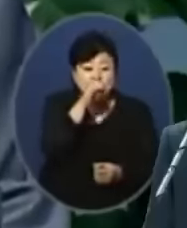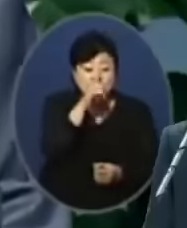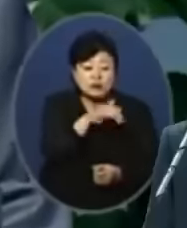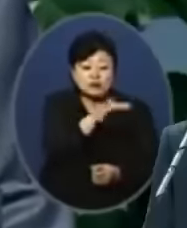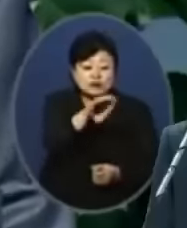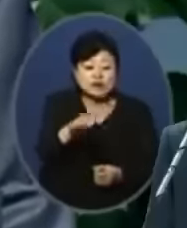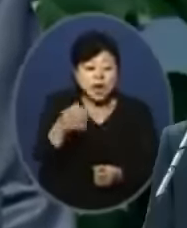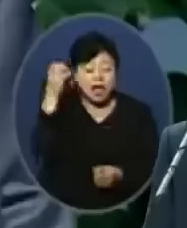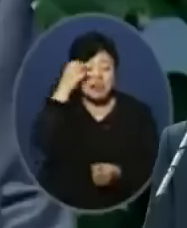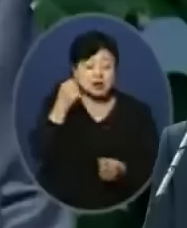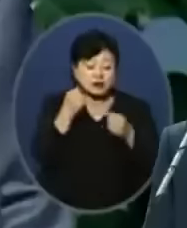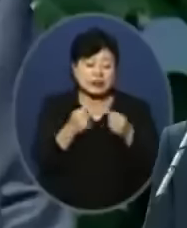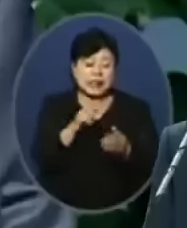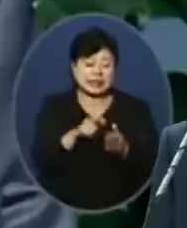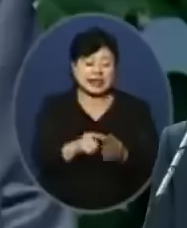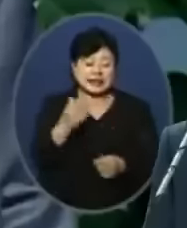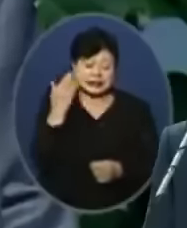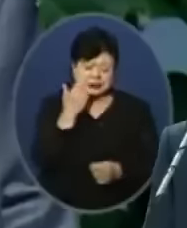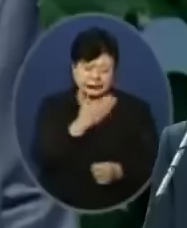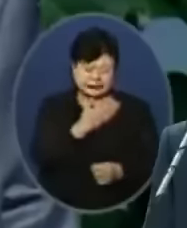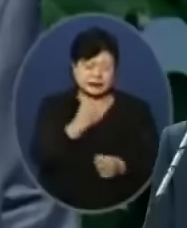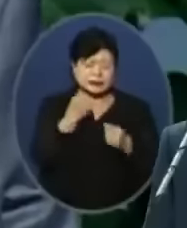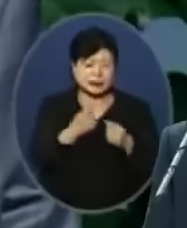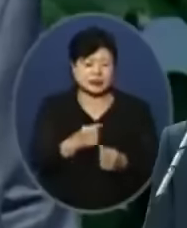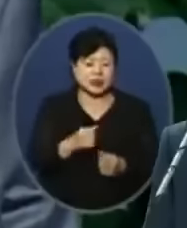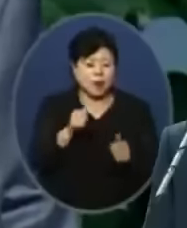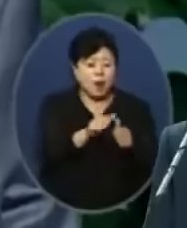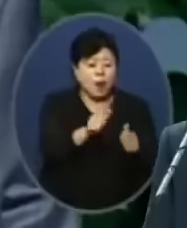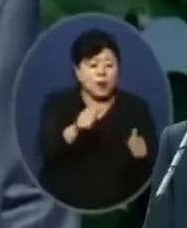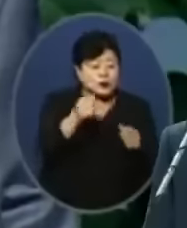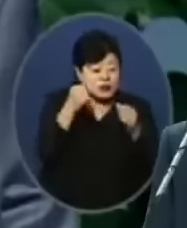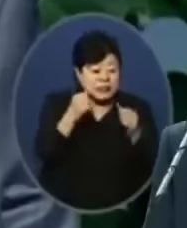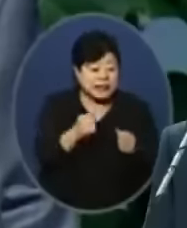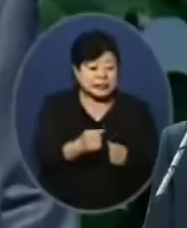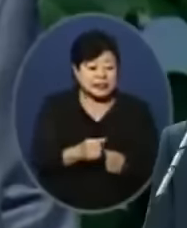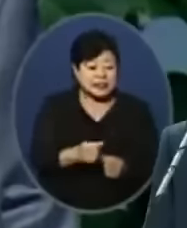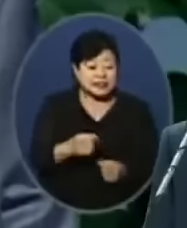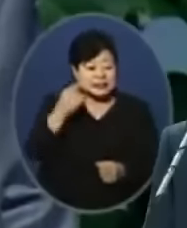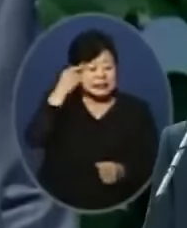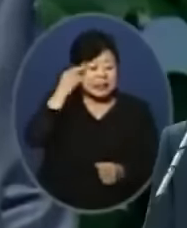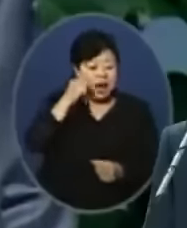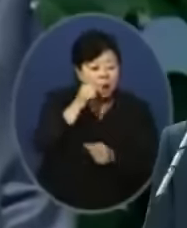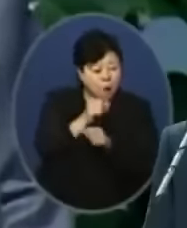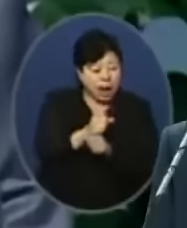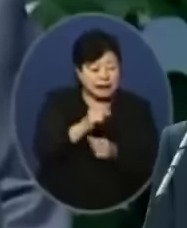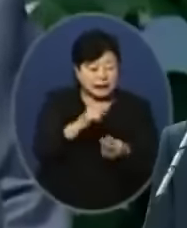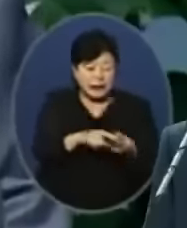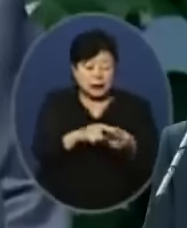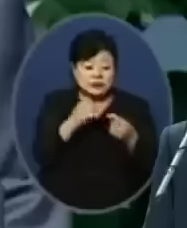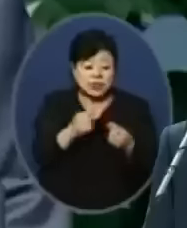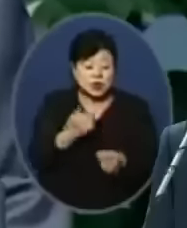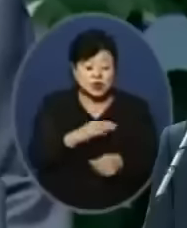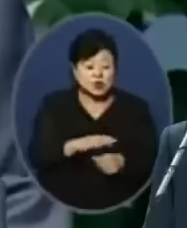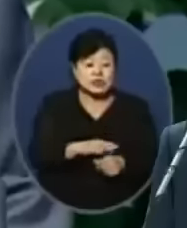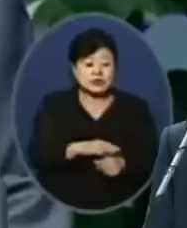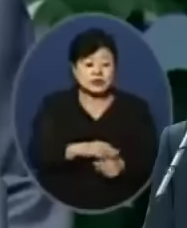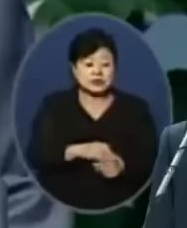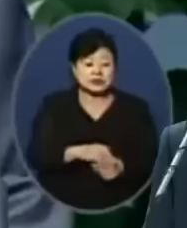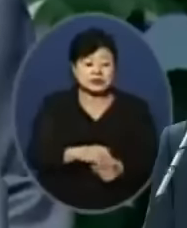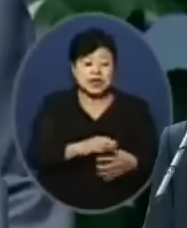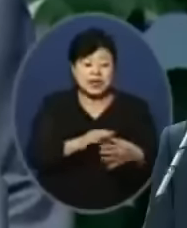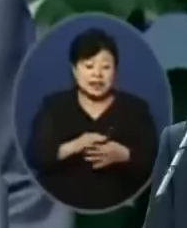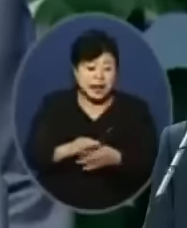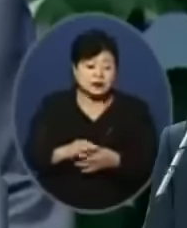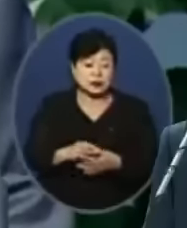우리가 영으로 살 때는 신령하게 살고 혼으로 살 때는 이성적이고 과학적으로 살고 육체로 살 때는